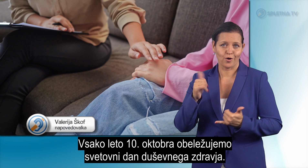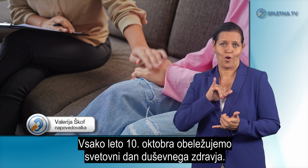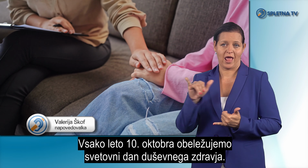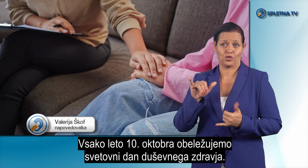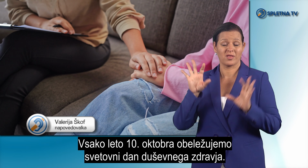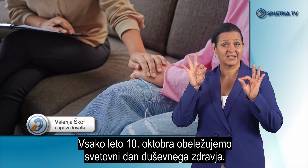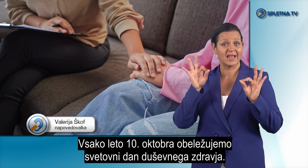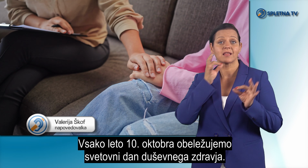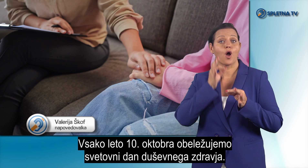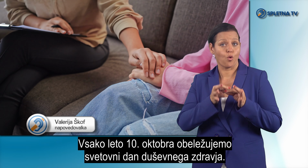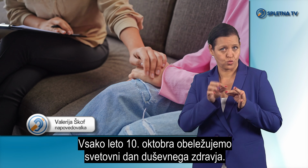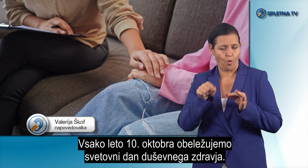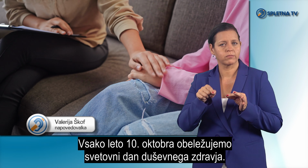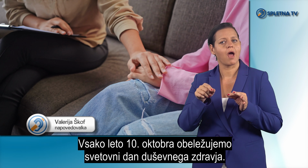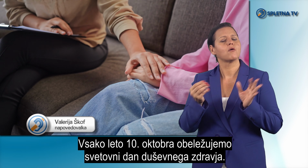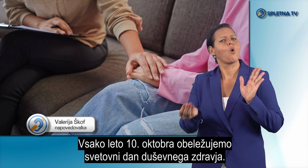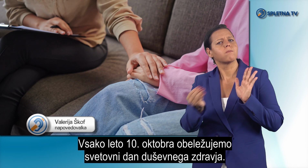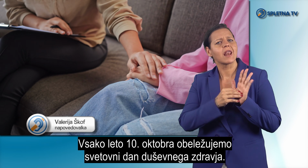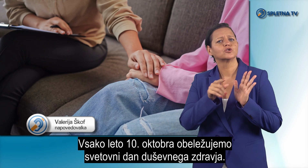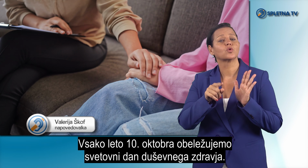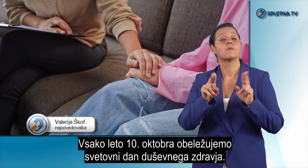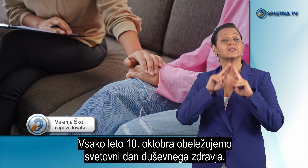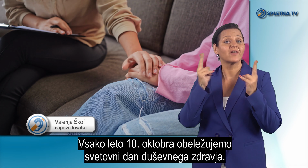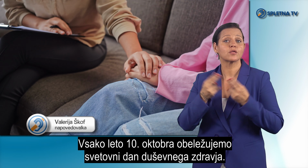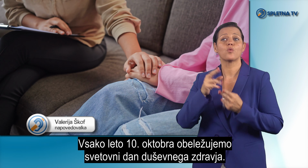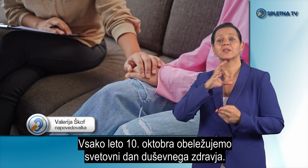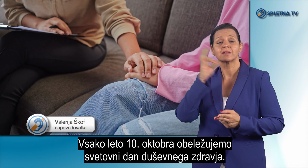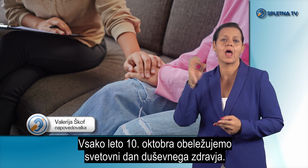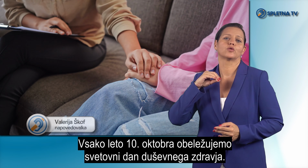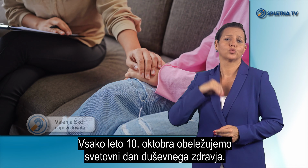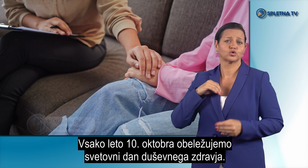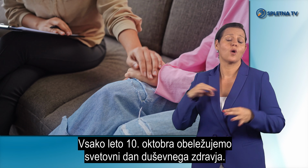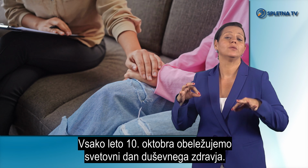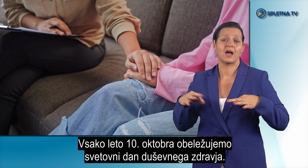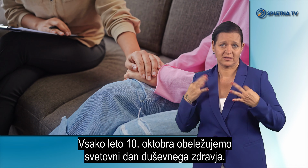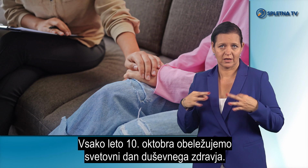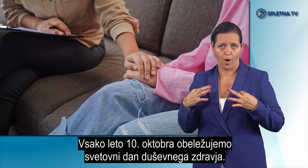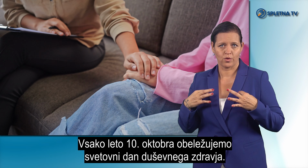Vsako leto 10. oktobra obeležujemo Svetovni dan duševnega zdravja.